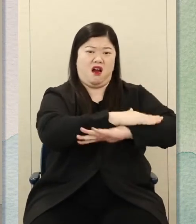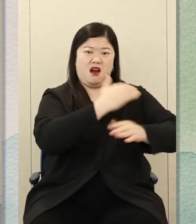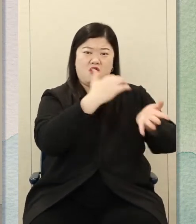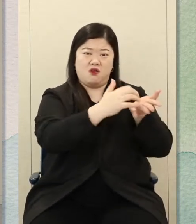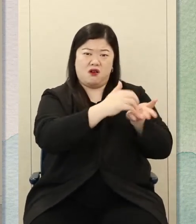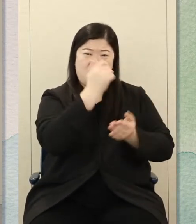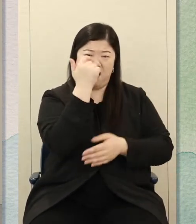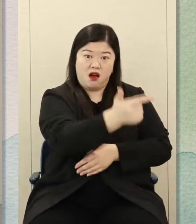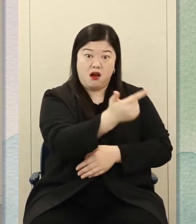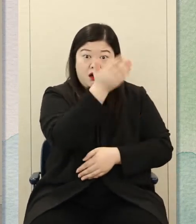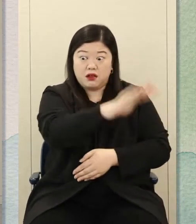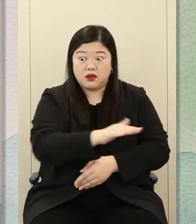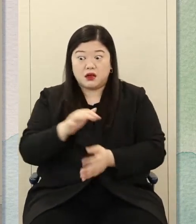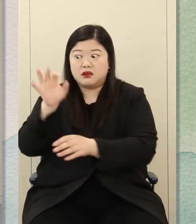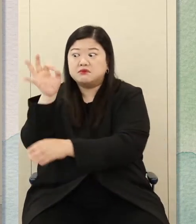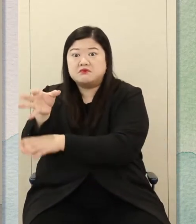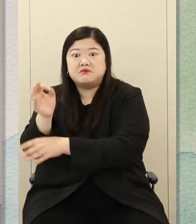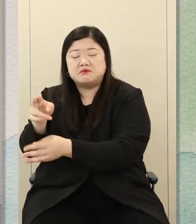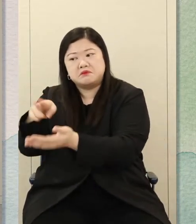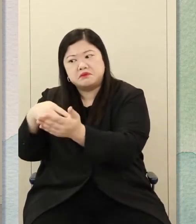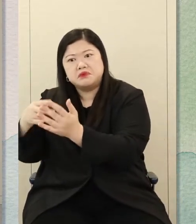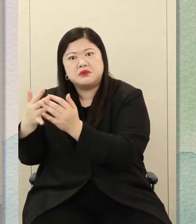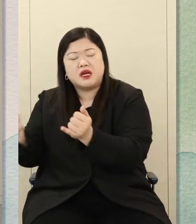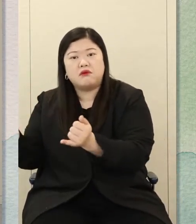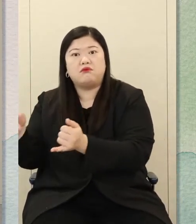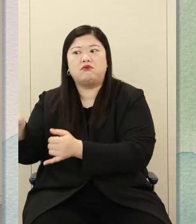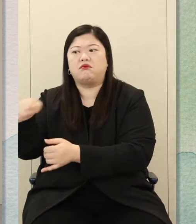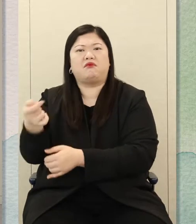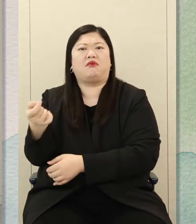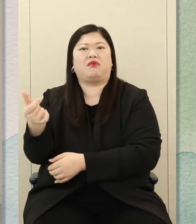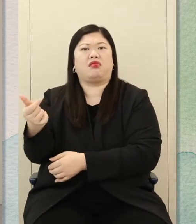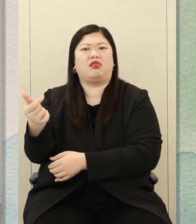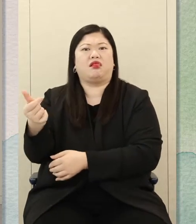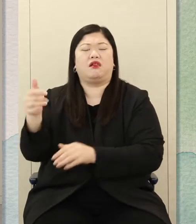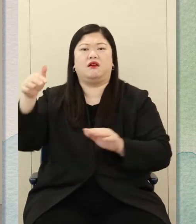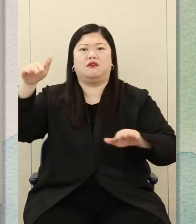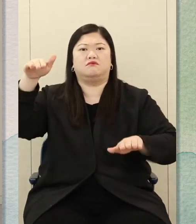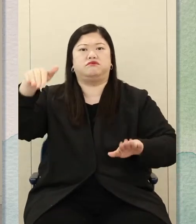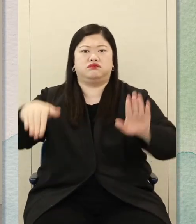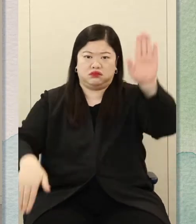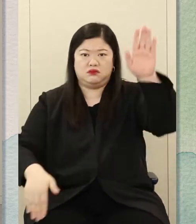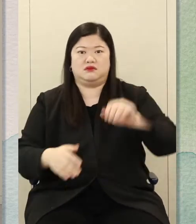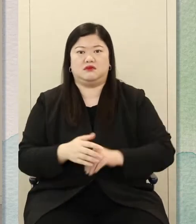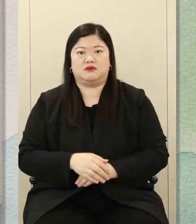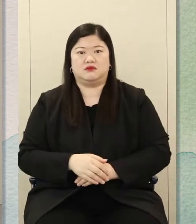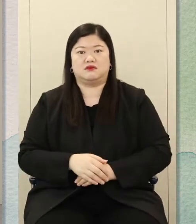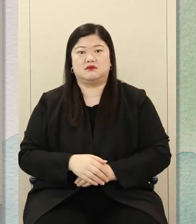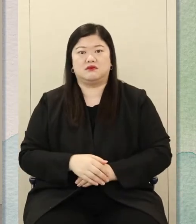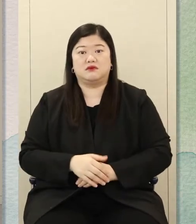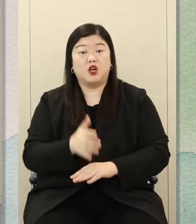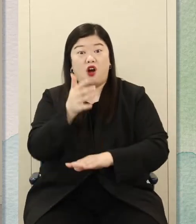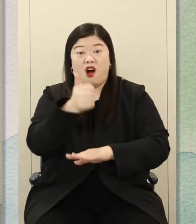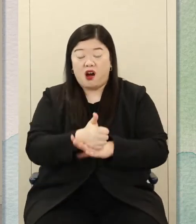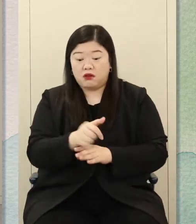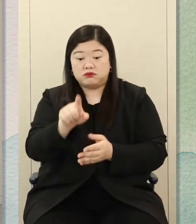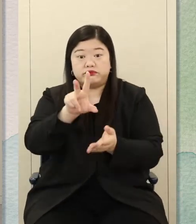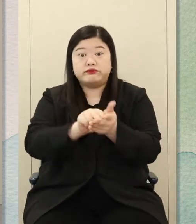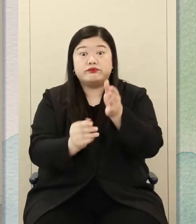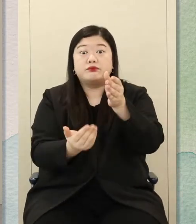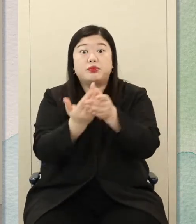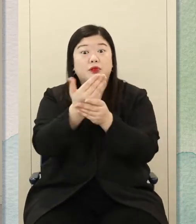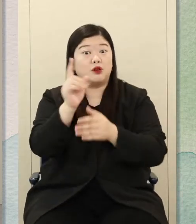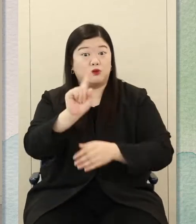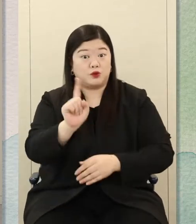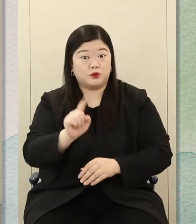어긋나고 있는 게 현재 책 생태계의 현실이다. 예. 그러다 보니까, 예, 무슨 문제가 생기냐면, 예,